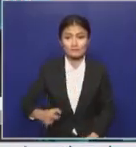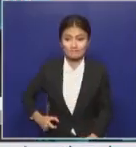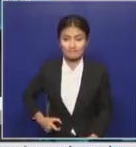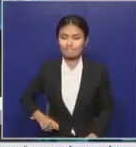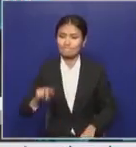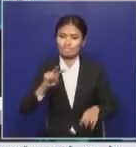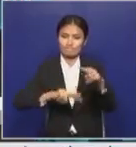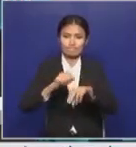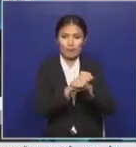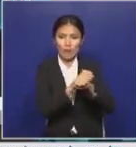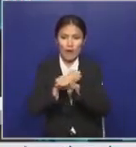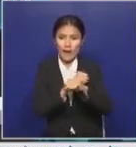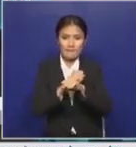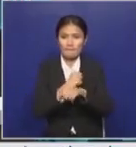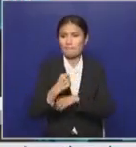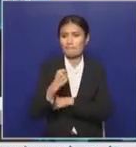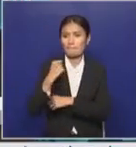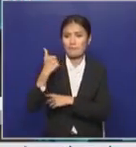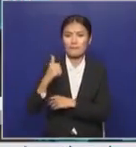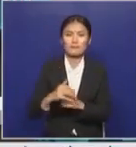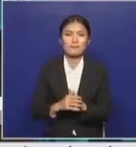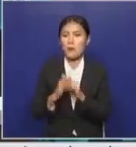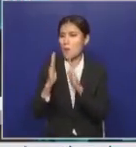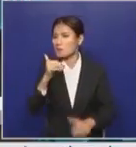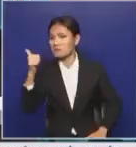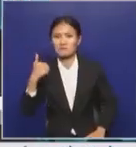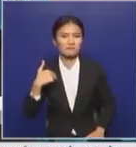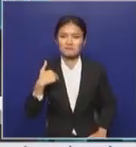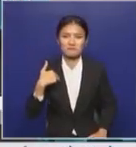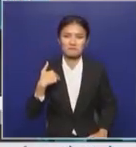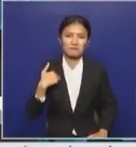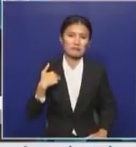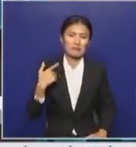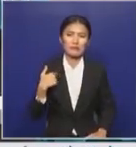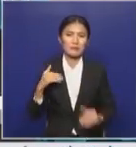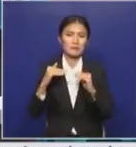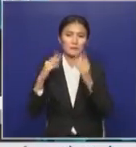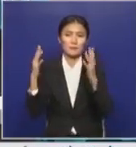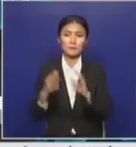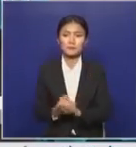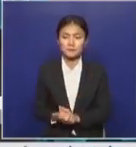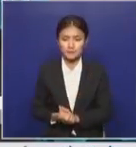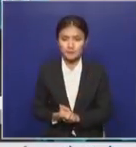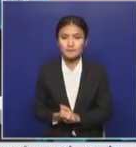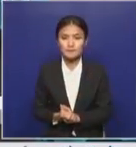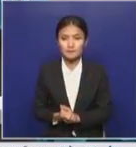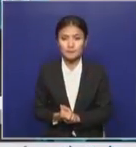สถาบันอย่างไม่มีผู้ใดเทียบเขียนได้ขอให้ท่านนายกได้